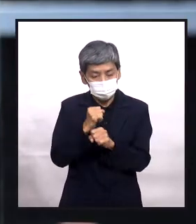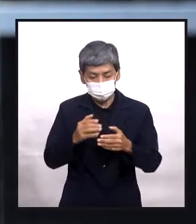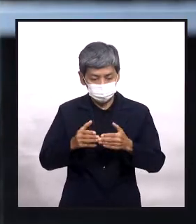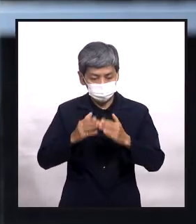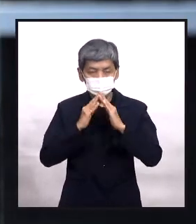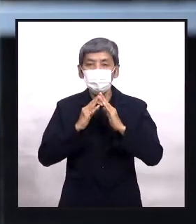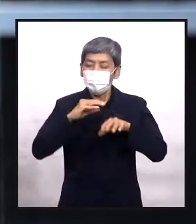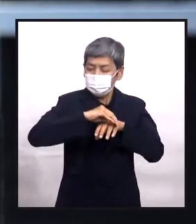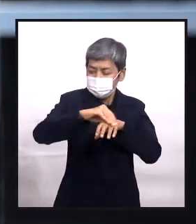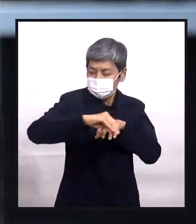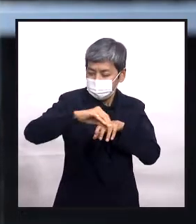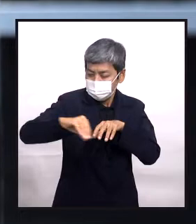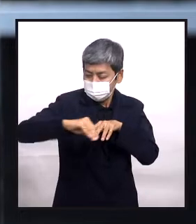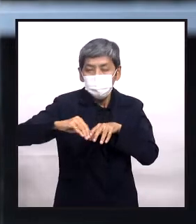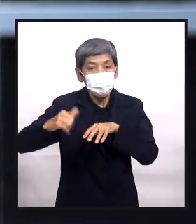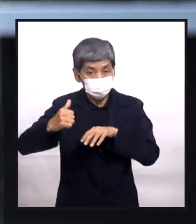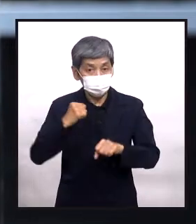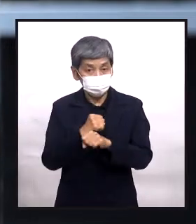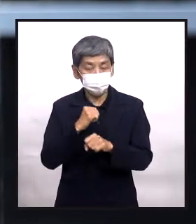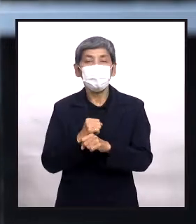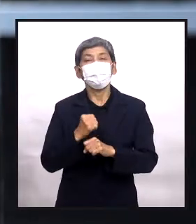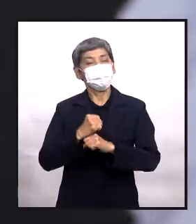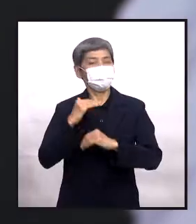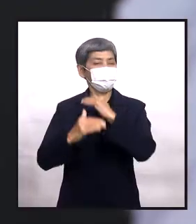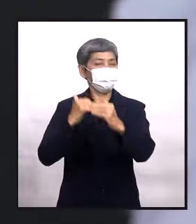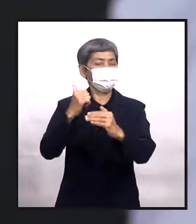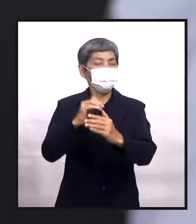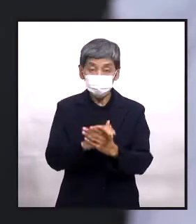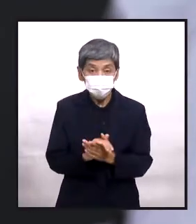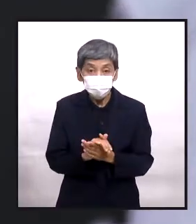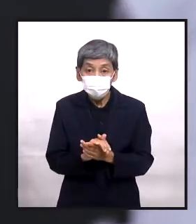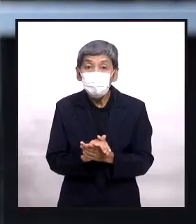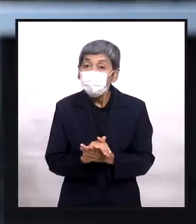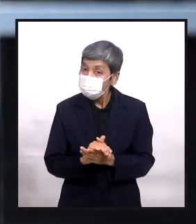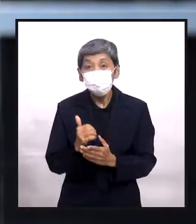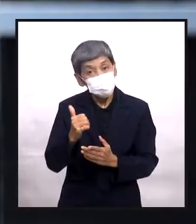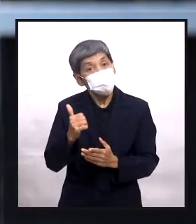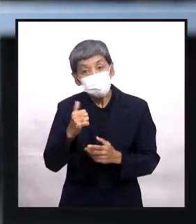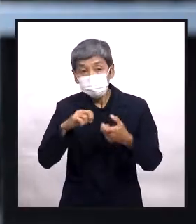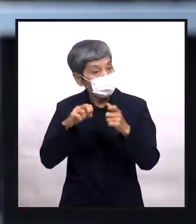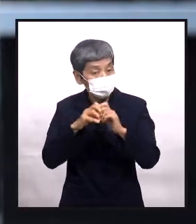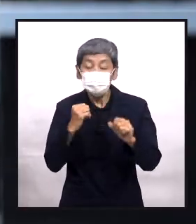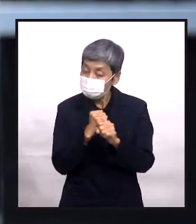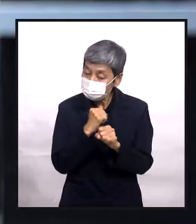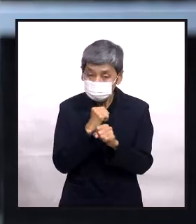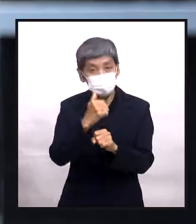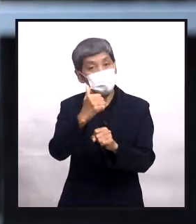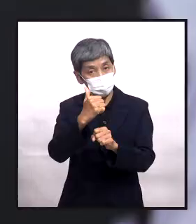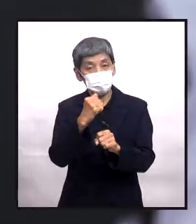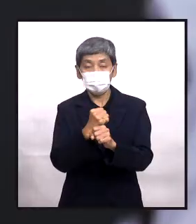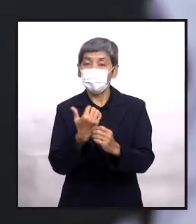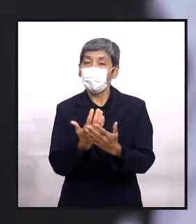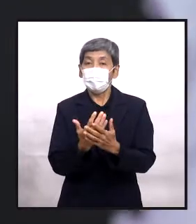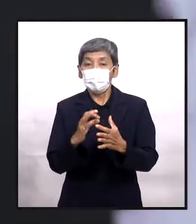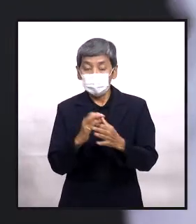มาจนมีสาขาทั่วประเทศกระจายได้ทั่วประเทศแบบนี้ก็ประสบความสำเร็จ ช่วงนั้นก็ไม่กระทบ โอ้ไม่นอกจากไม่กระทบยังประสบความสำเร็จอีกเราก็ได้ก